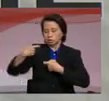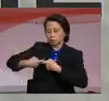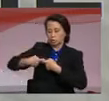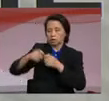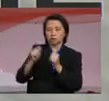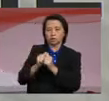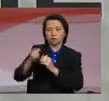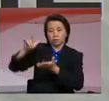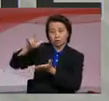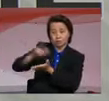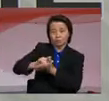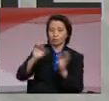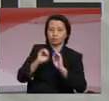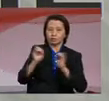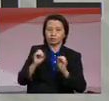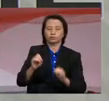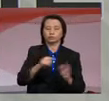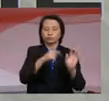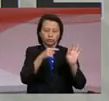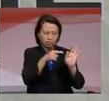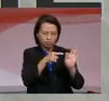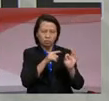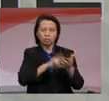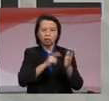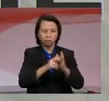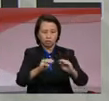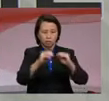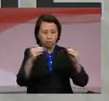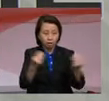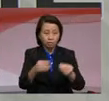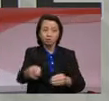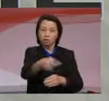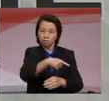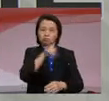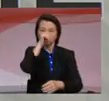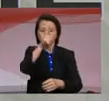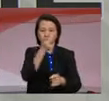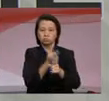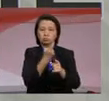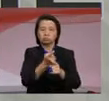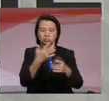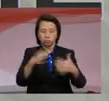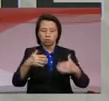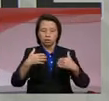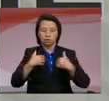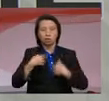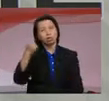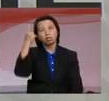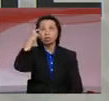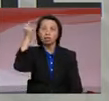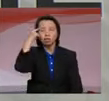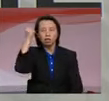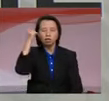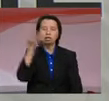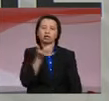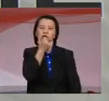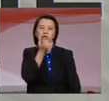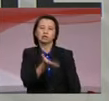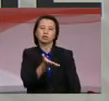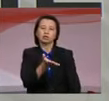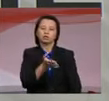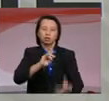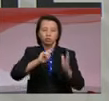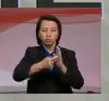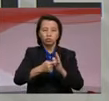dengan kes import. Ini menunjukkan masyarakat sememangnya telah mulai alpa dan leka, lalu